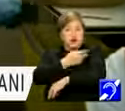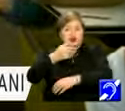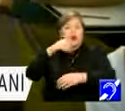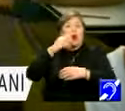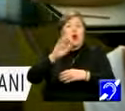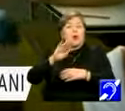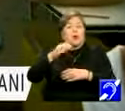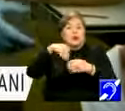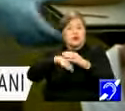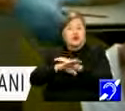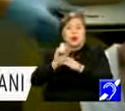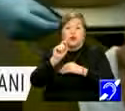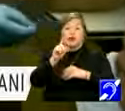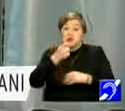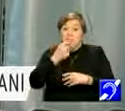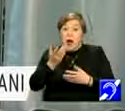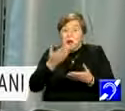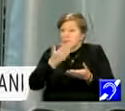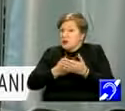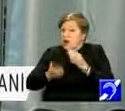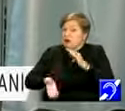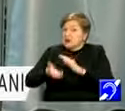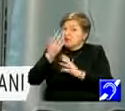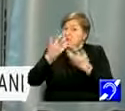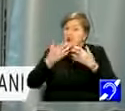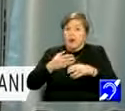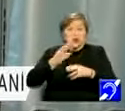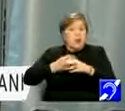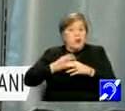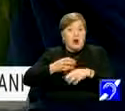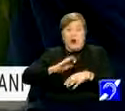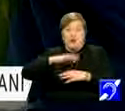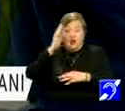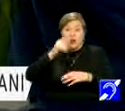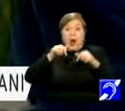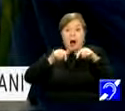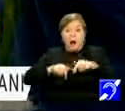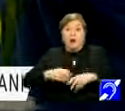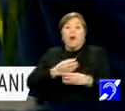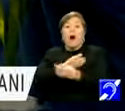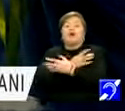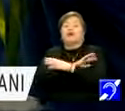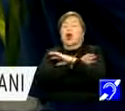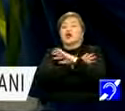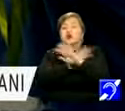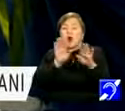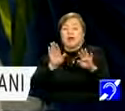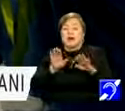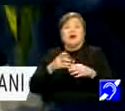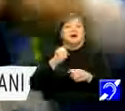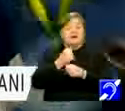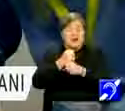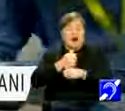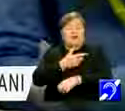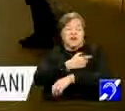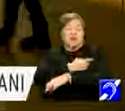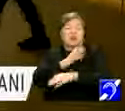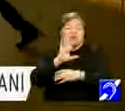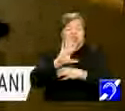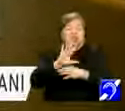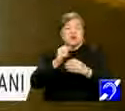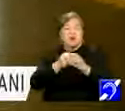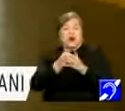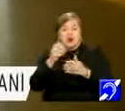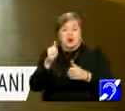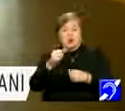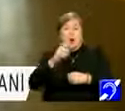ani, pe fondul creșterii cazurilor de COVID. Acum a început în toată Austria administrarea serului la copii cu vârste între 5 și 11 ani. Și